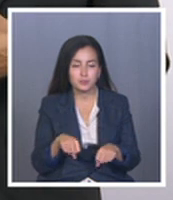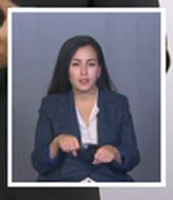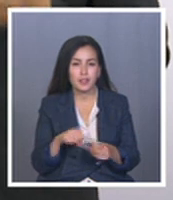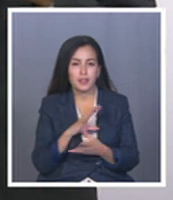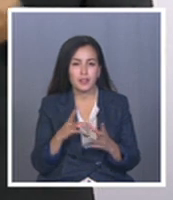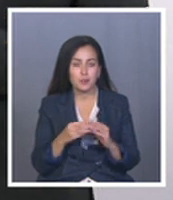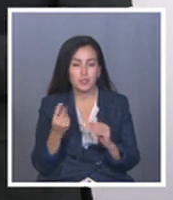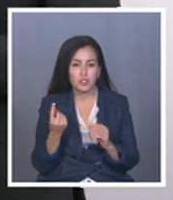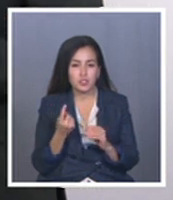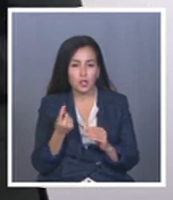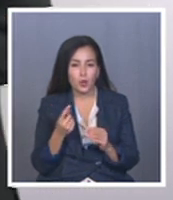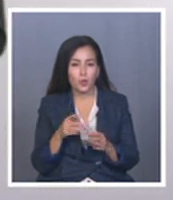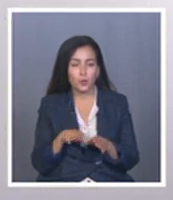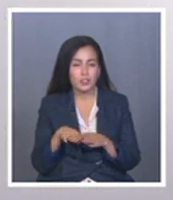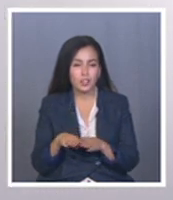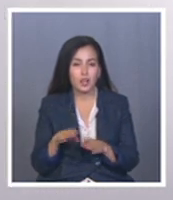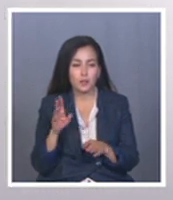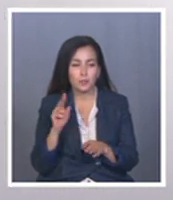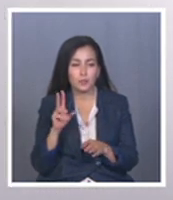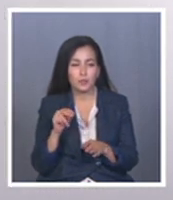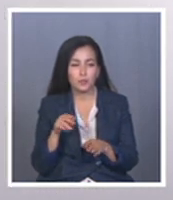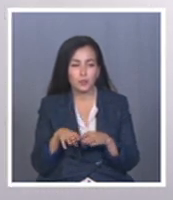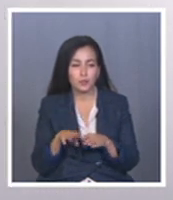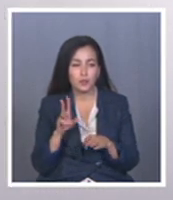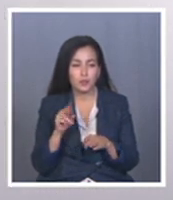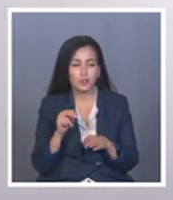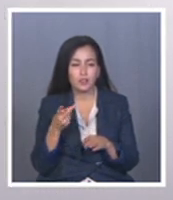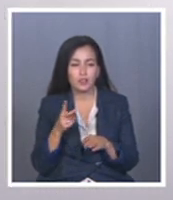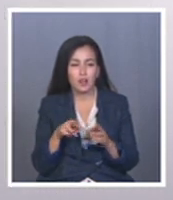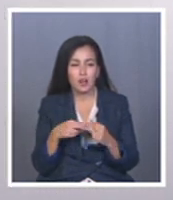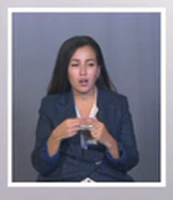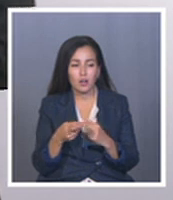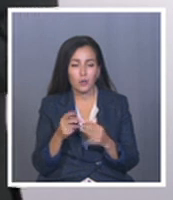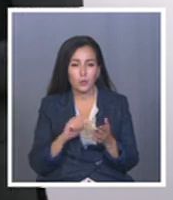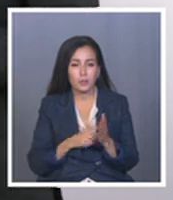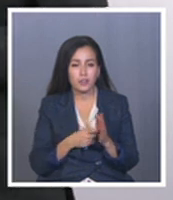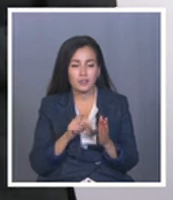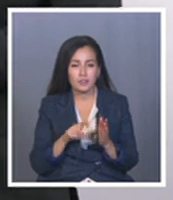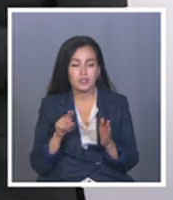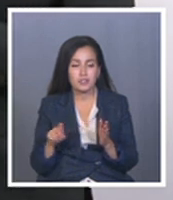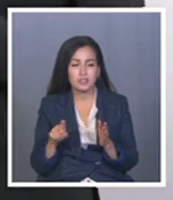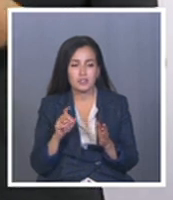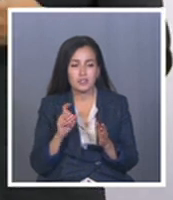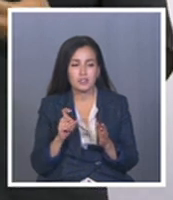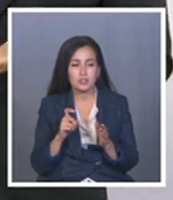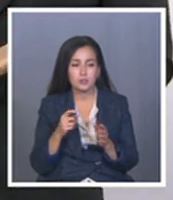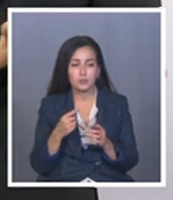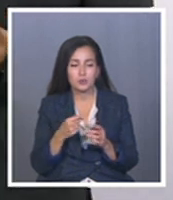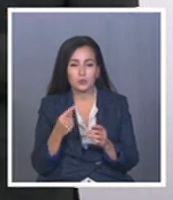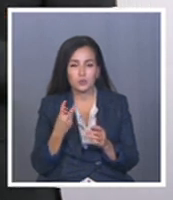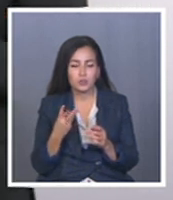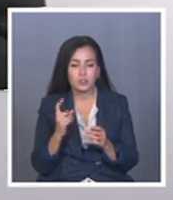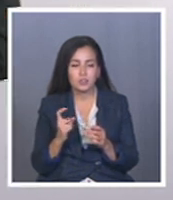бірінші ортақ бөлім. Ортақ бөлім 2 бөлшектің бөлімдерінің көбейтіндісі болады. Яғни x минус 3 пен x плюс 3-тің